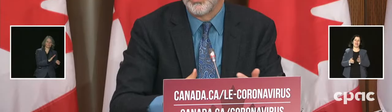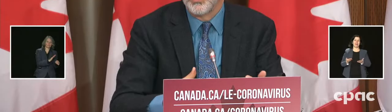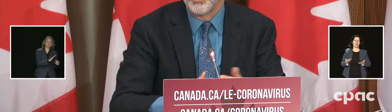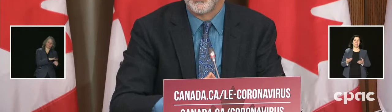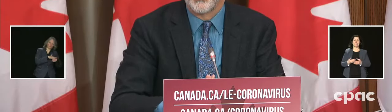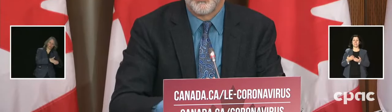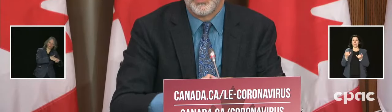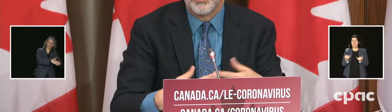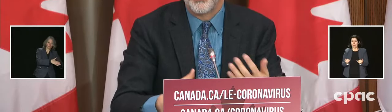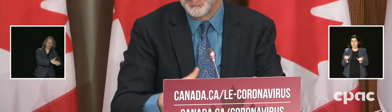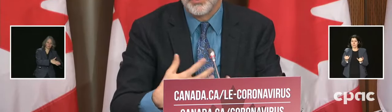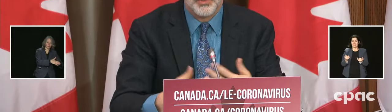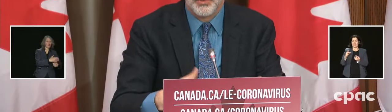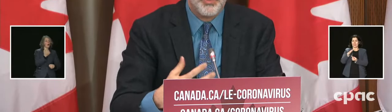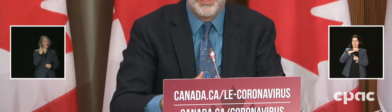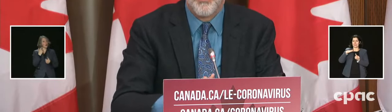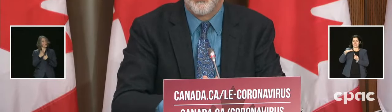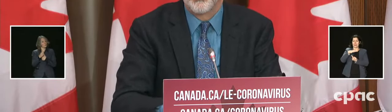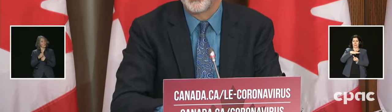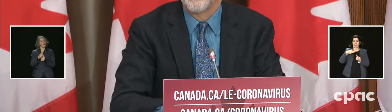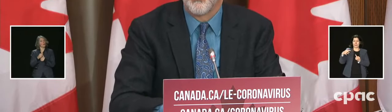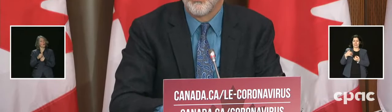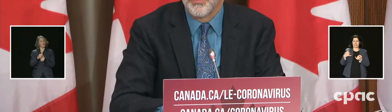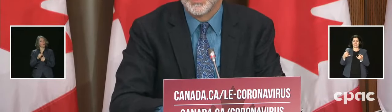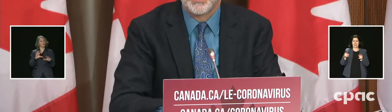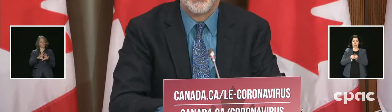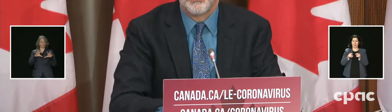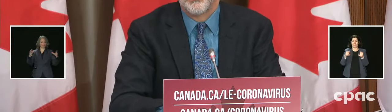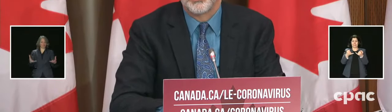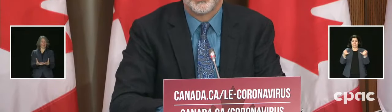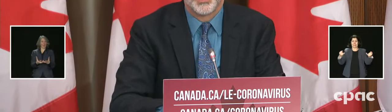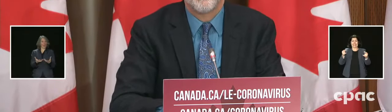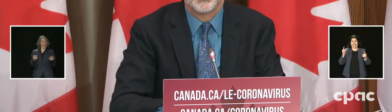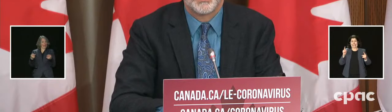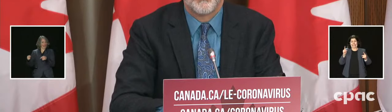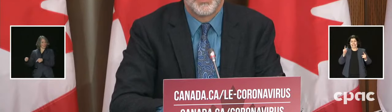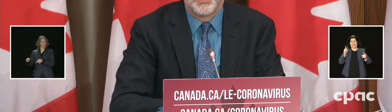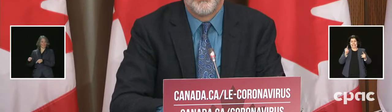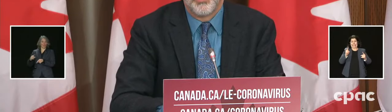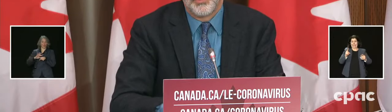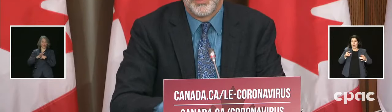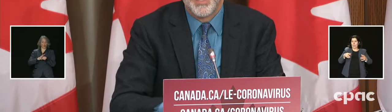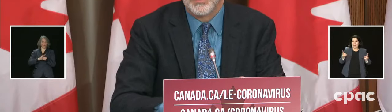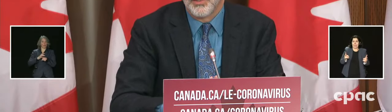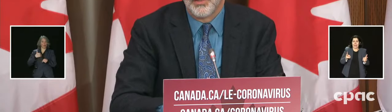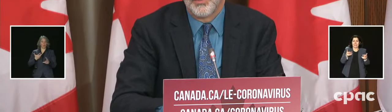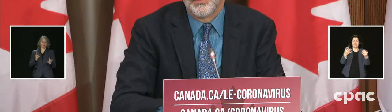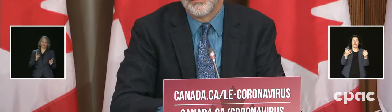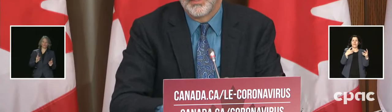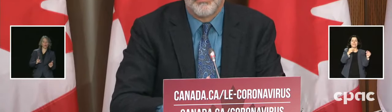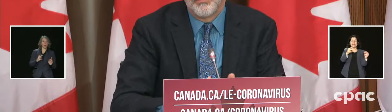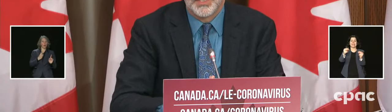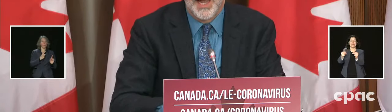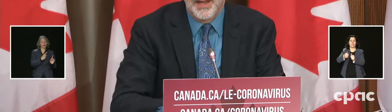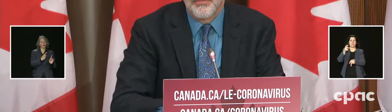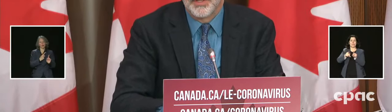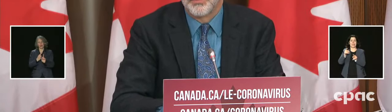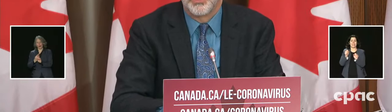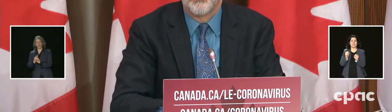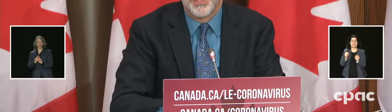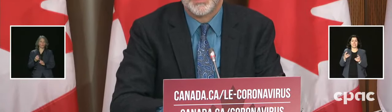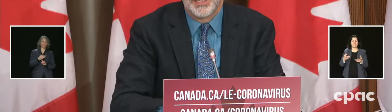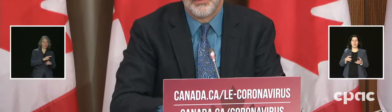on est un petit peu dans une course contre la montre. Là. Dans le fond, on veut vacciner le plus de gens possible. Puis on a 5, en